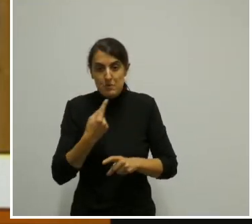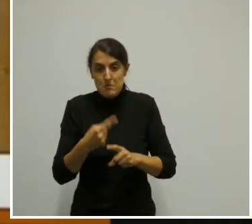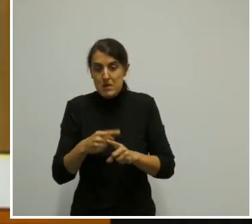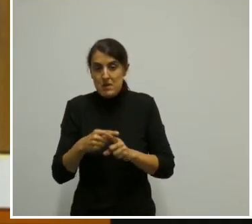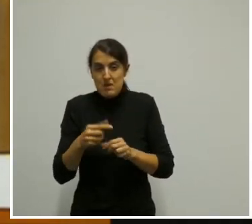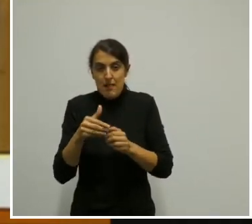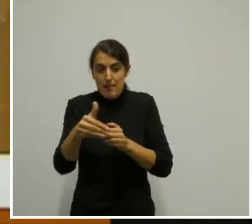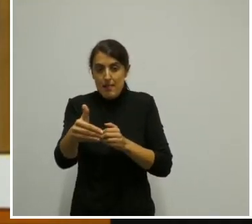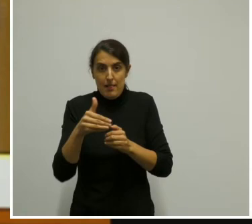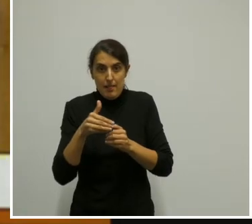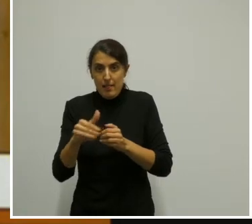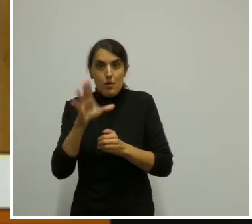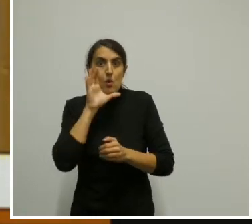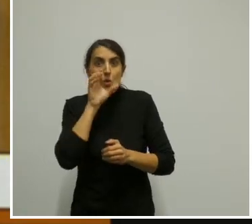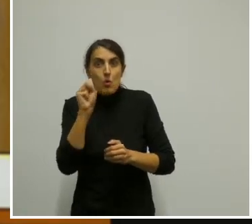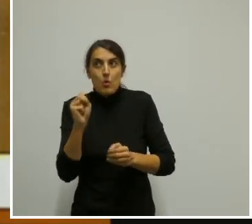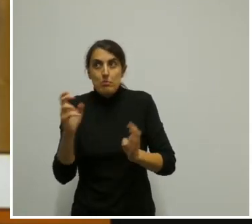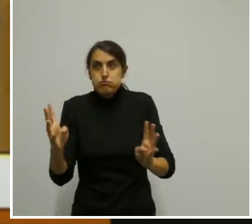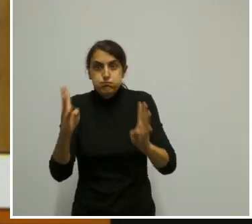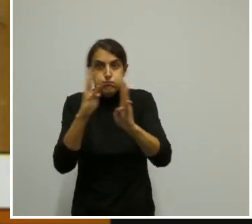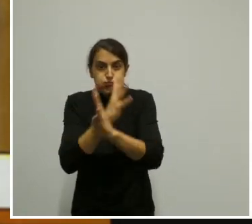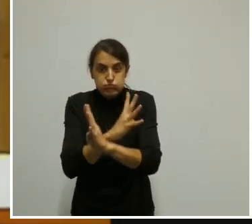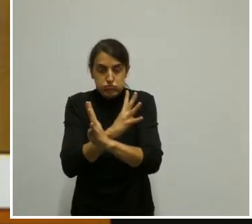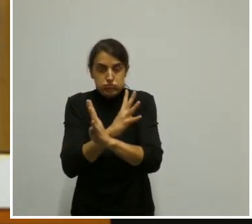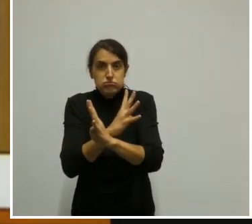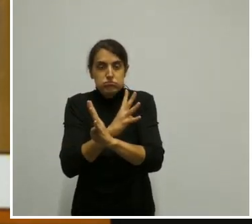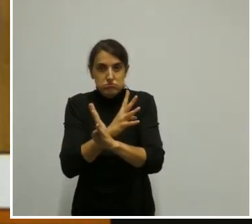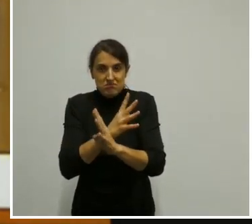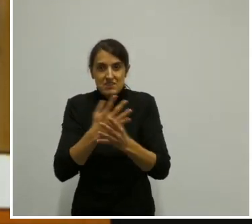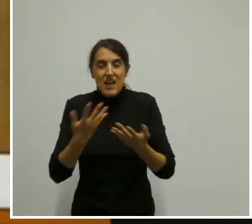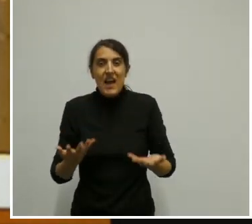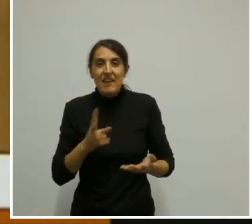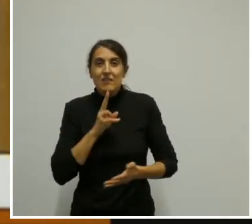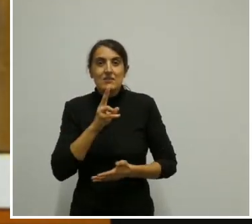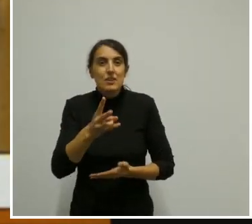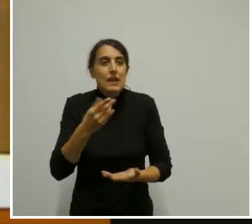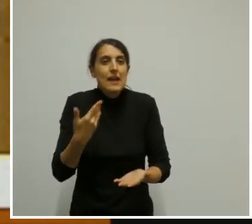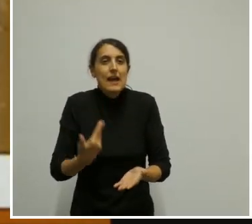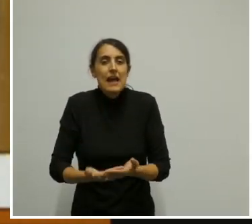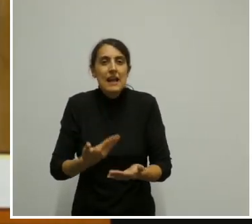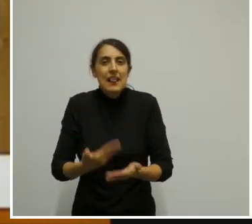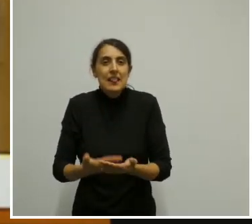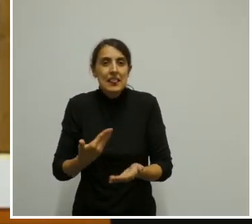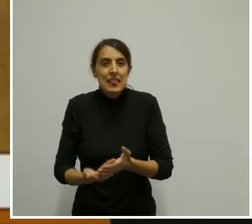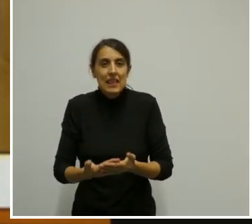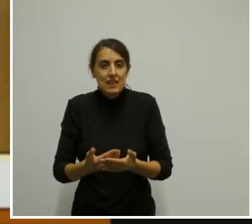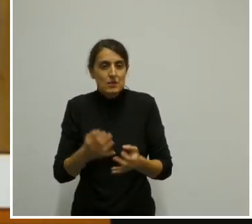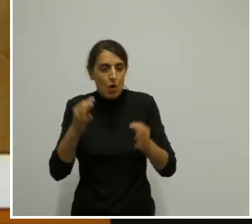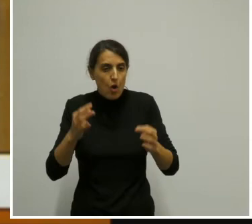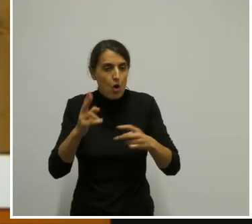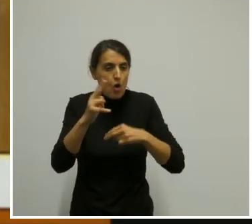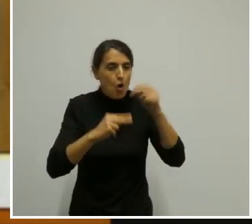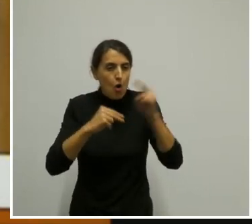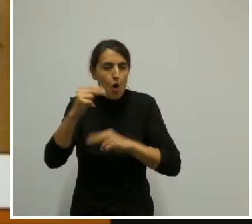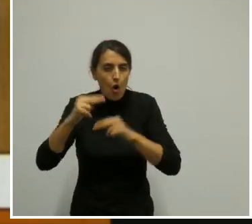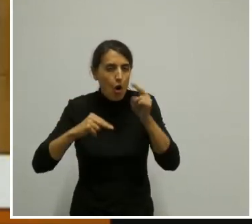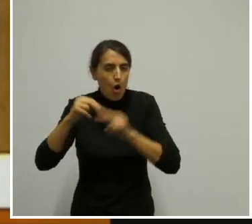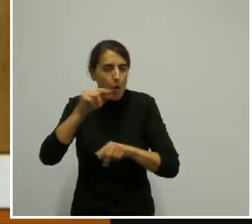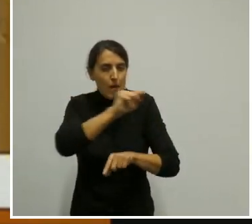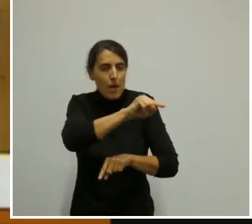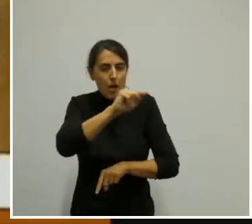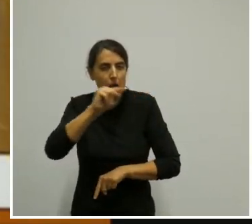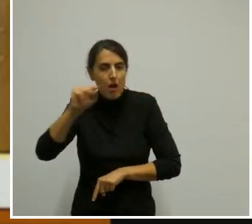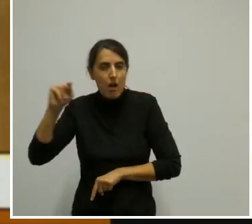d'impàs. Per tant, no es pot garantitzar ara mateix quines són les properes. Sí que tenim detectades quines són les més